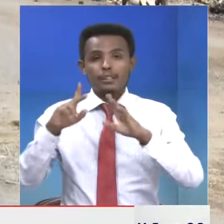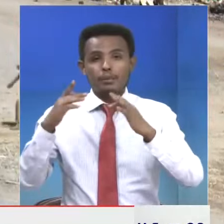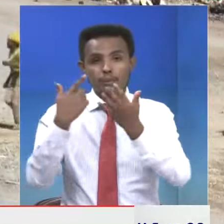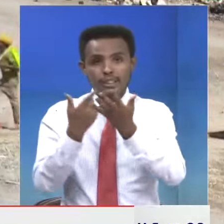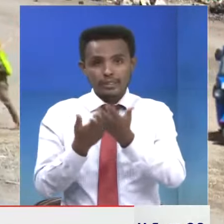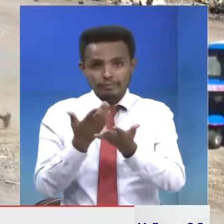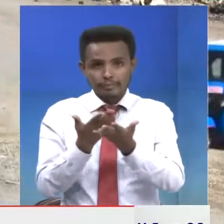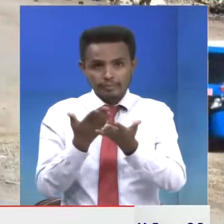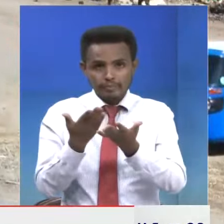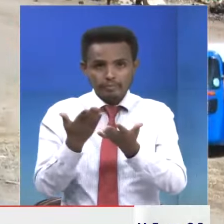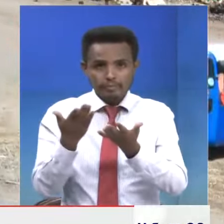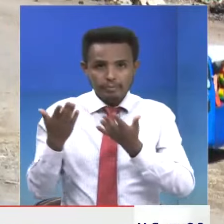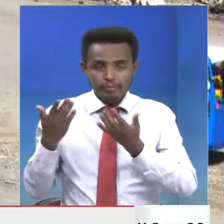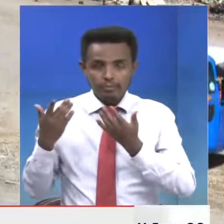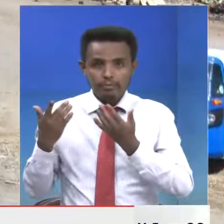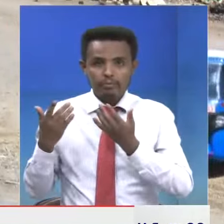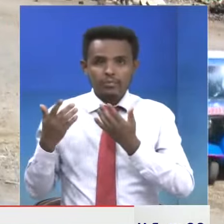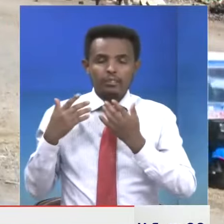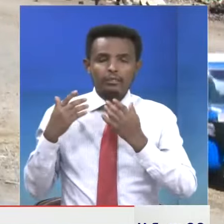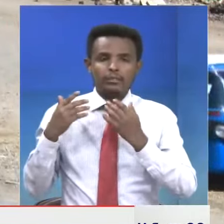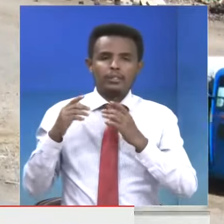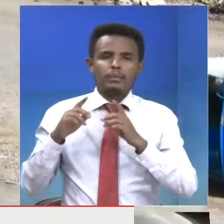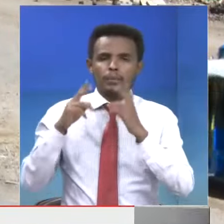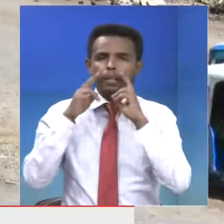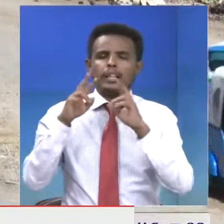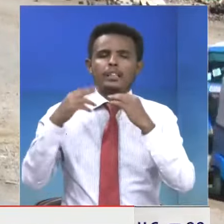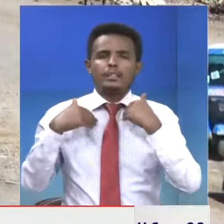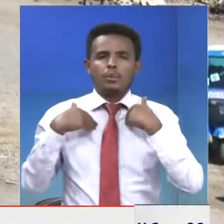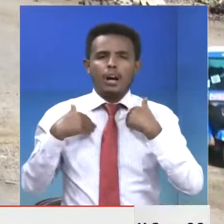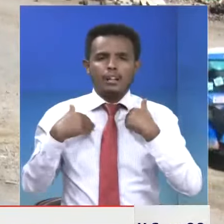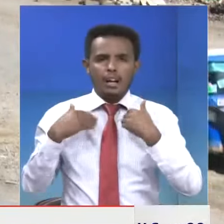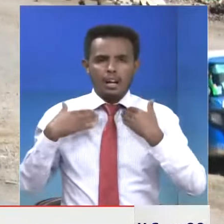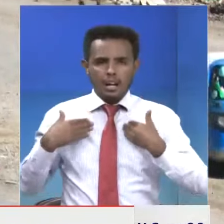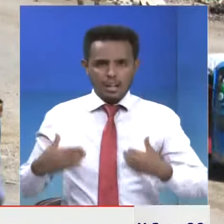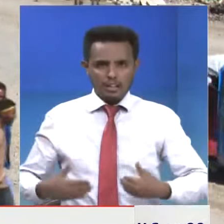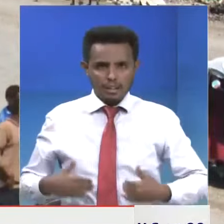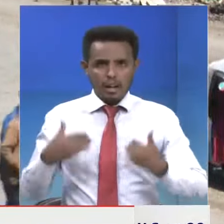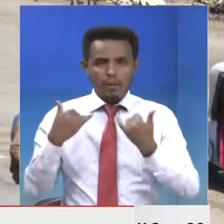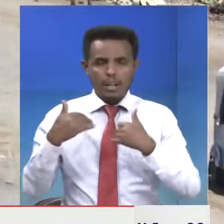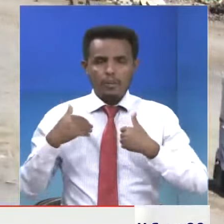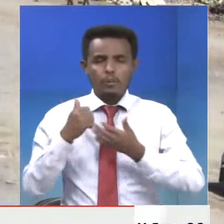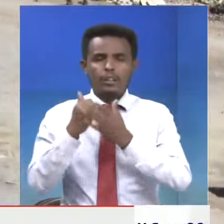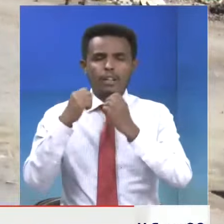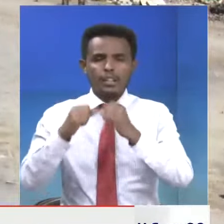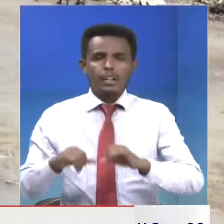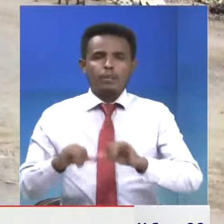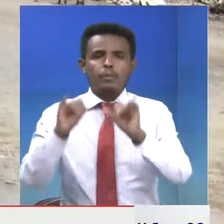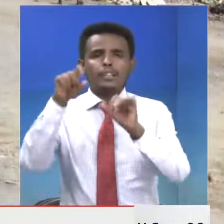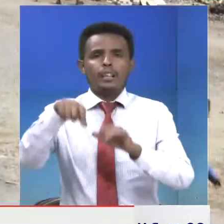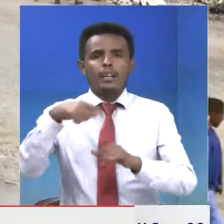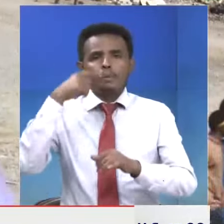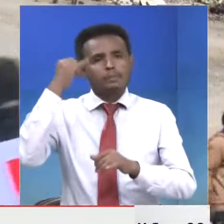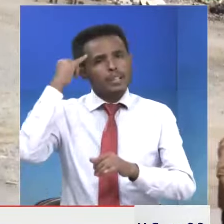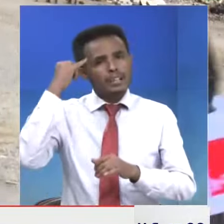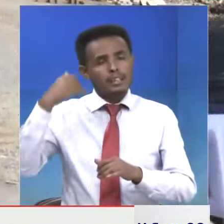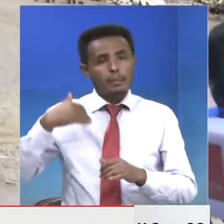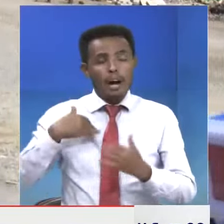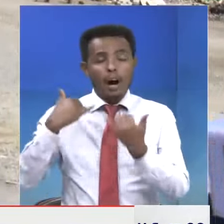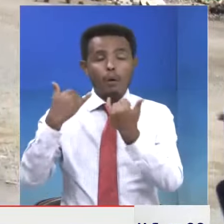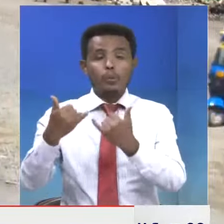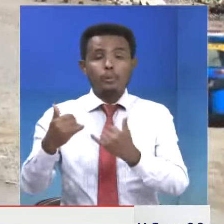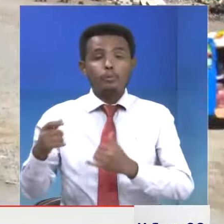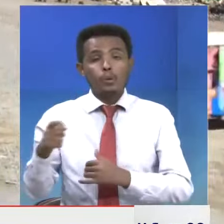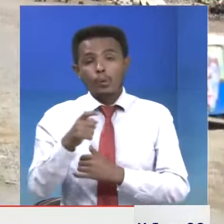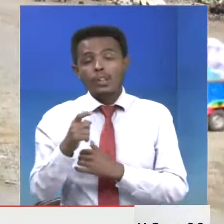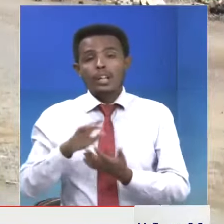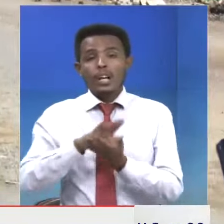ድጋፍ እንደሚያስፈልገው በመገንዘብ የሚመለከታቸው አካላት አሁን ያለውን ድጋፍ እጅግ በጣም አጠናክረው መቀጠል መቻል አለባቸው የሚል ሀሳብ አለ። አሁንም ቢሆን